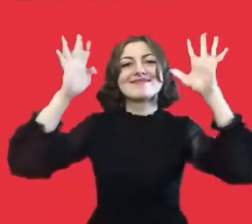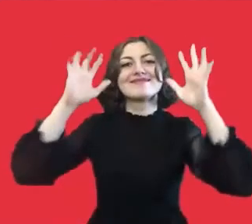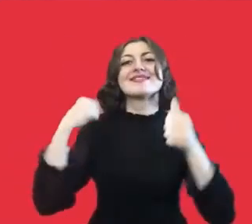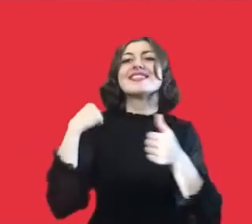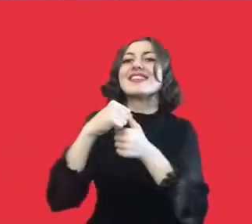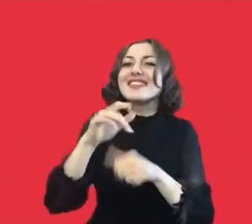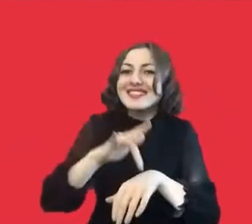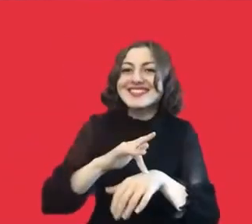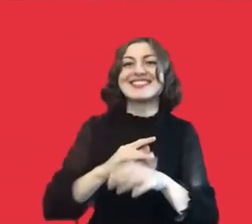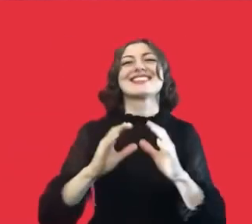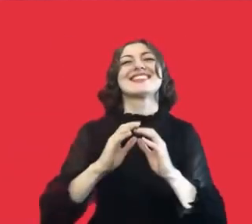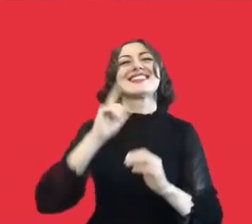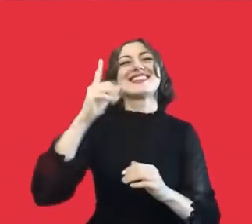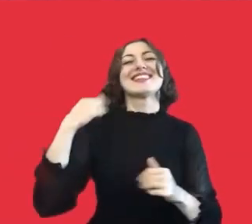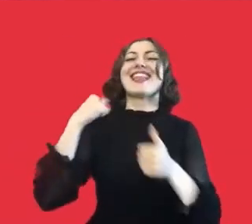başkanım. Dilara, söz sende.